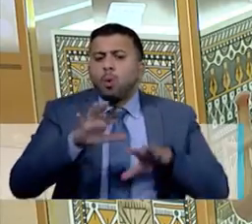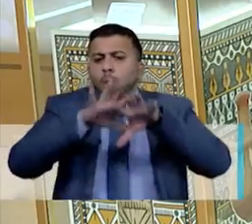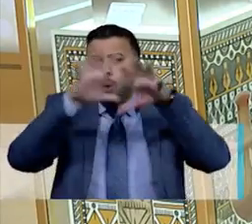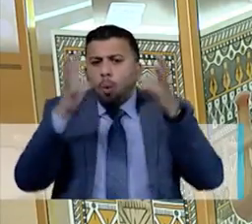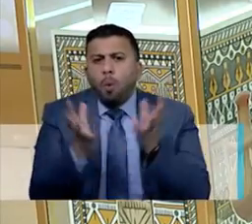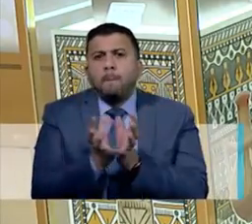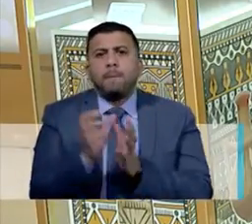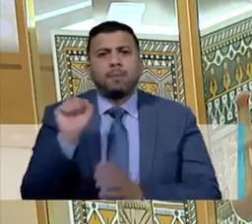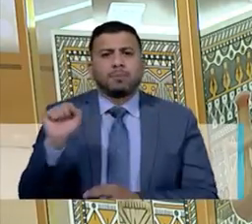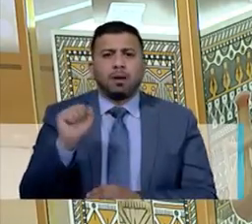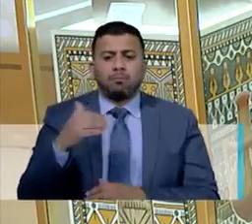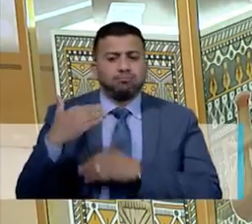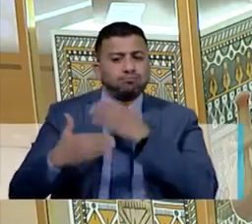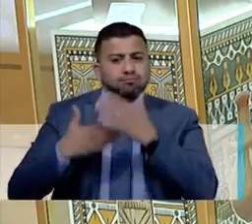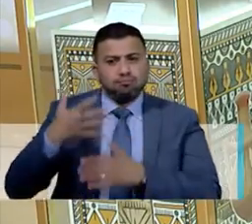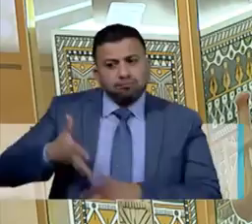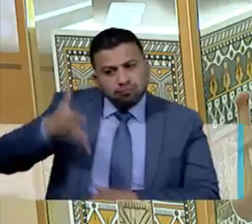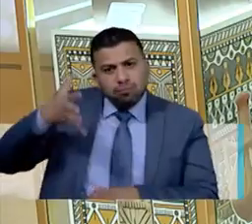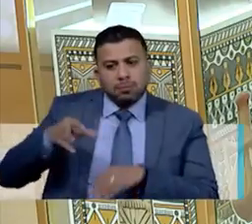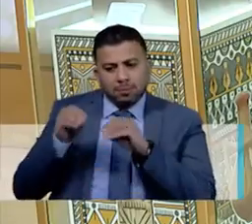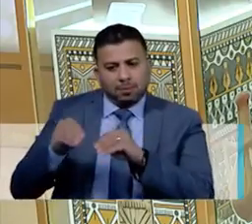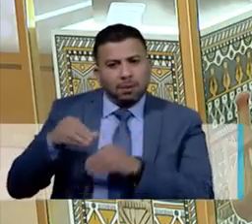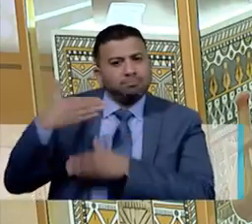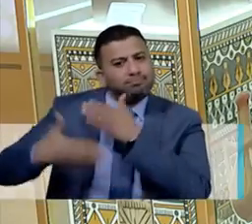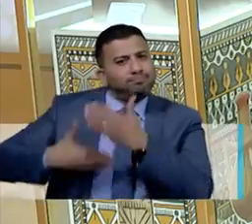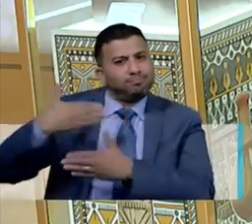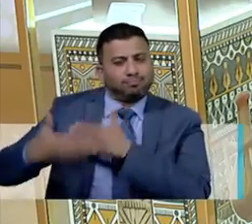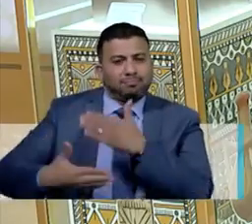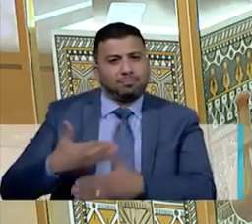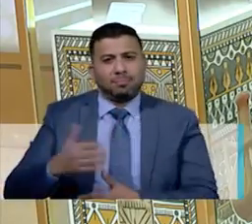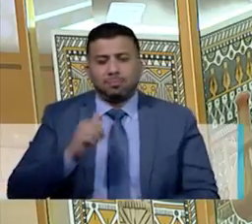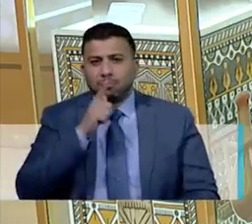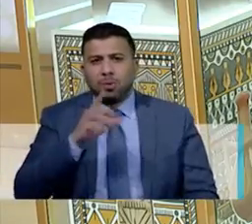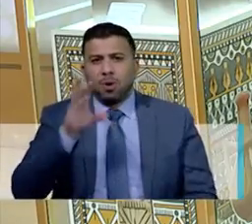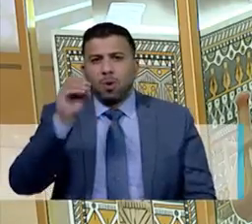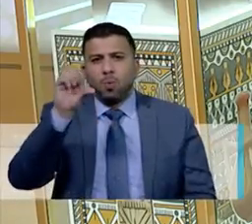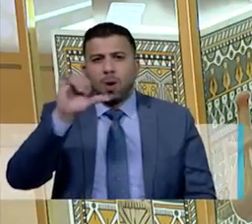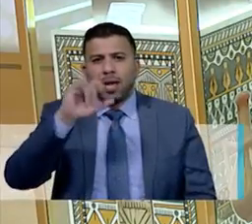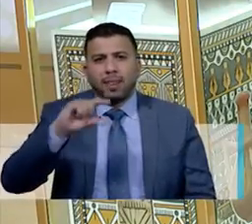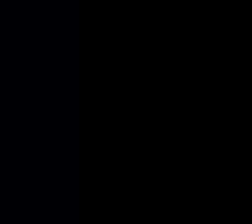ونقله للأجيال القادمة. لإخبار الدار هويدا الشرقي.